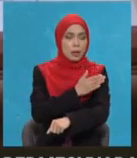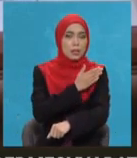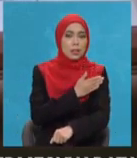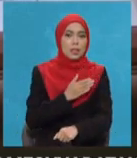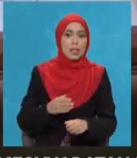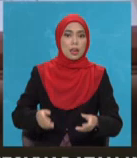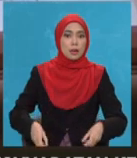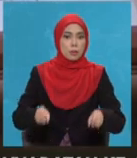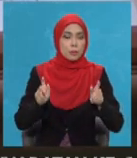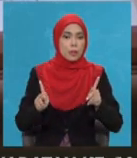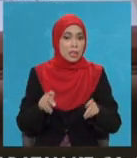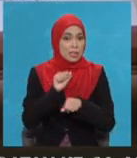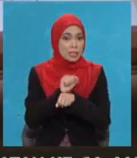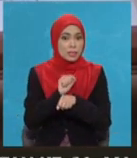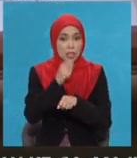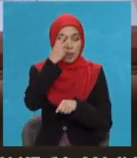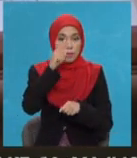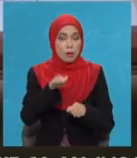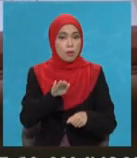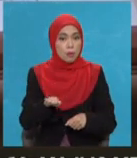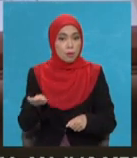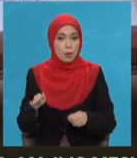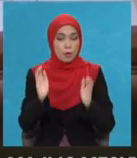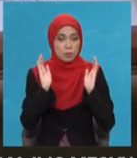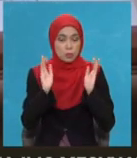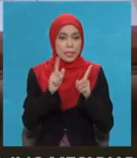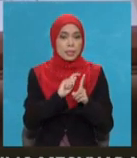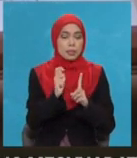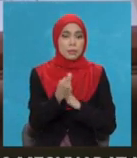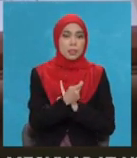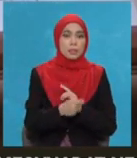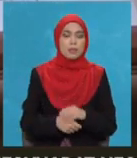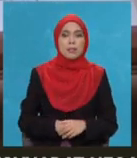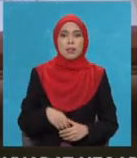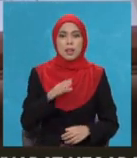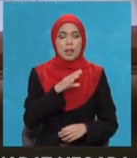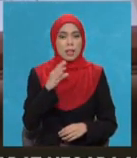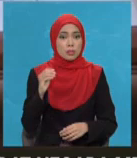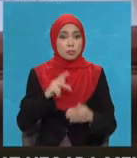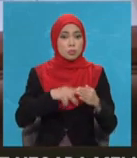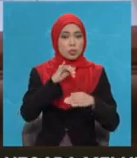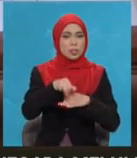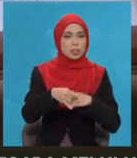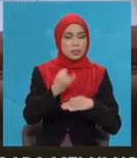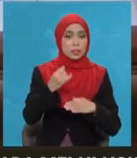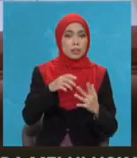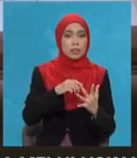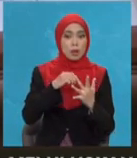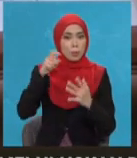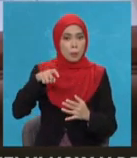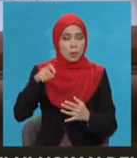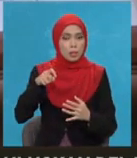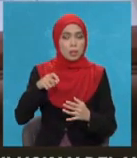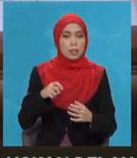tanda project-project di bawah sektor utama ataupun priority Secret seperti sektor Agri makanan